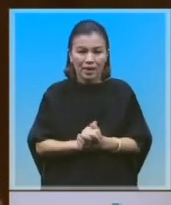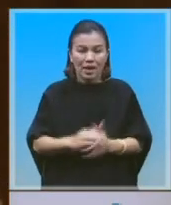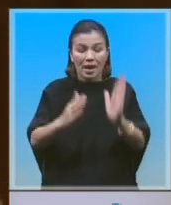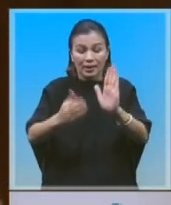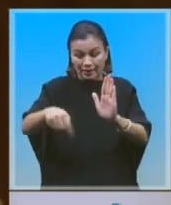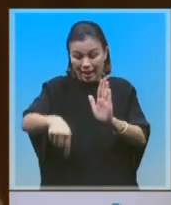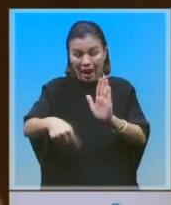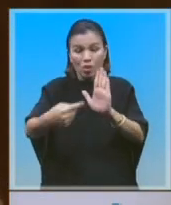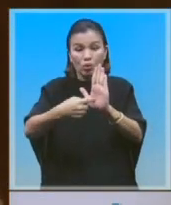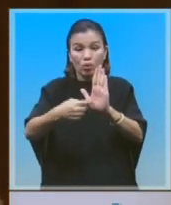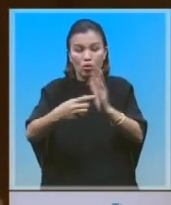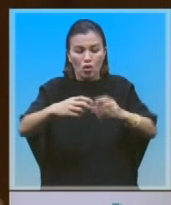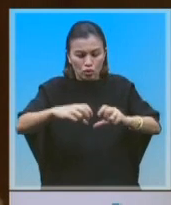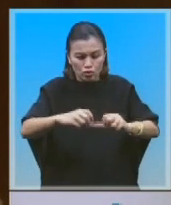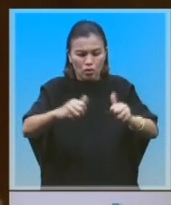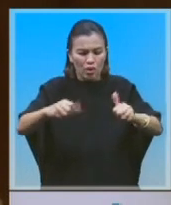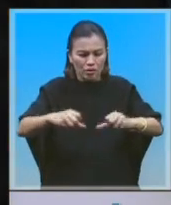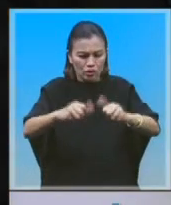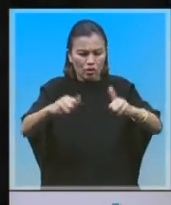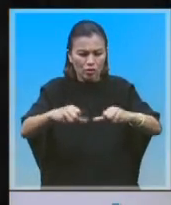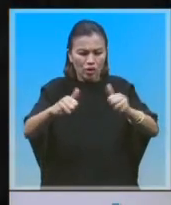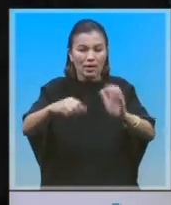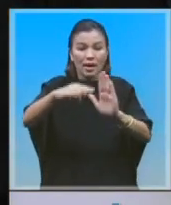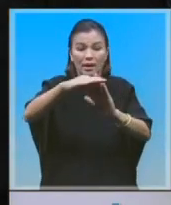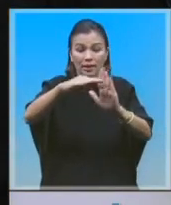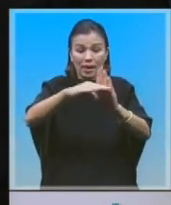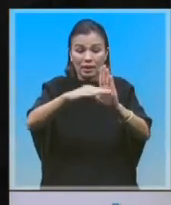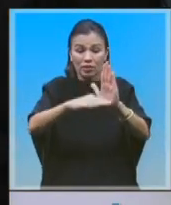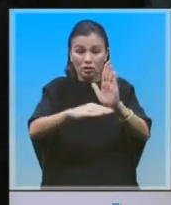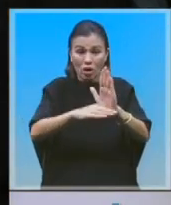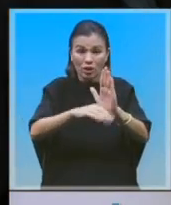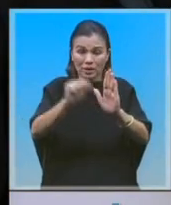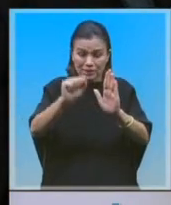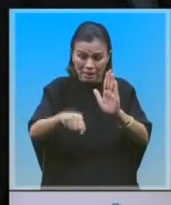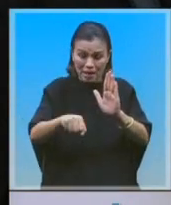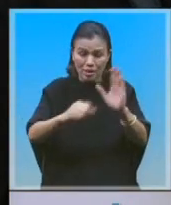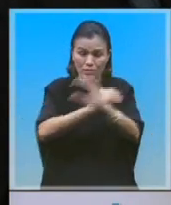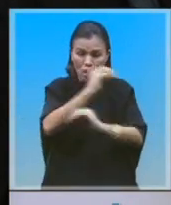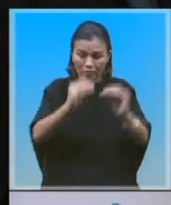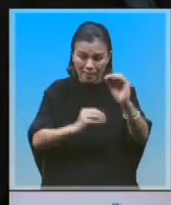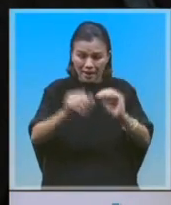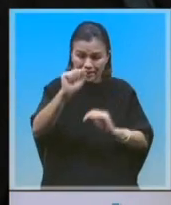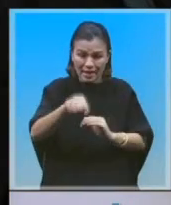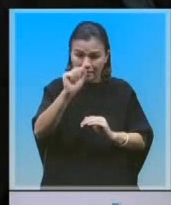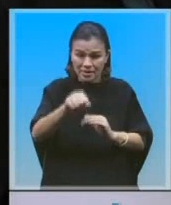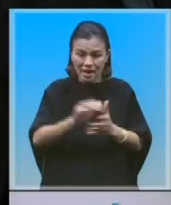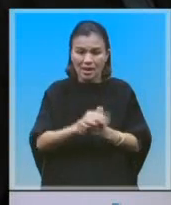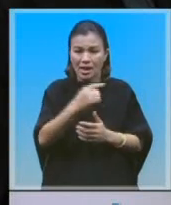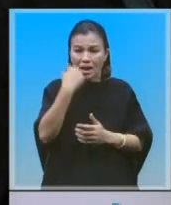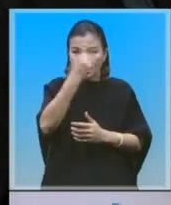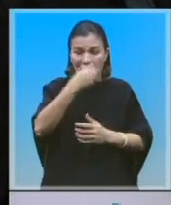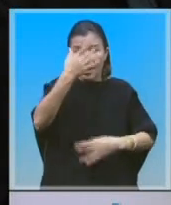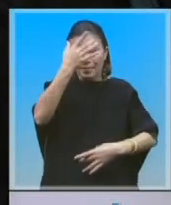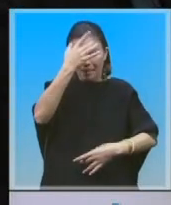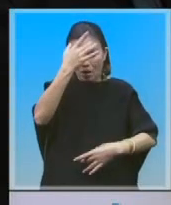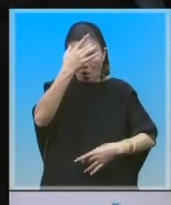การนวดเพื่อผ่อนคลายนั้นเป็นไปตามขั้นตอนและมาตรฐานความปลอดภัยหรือไม่ส่วนผู้ที่มีโรคประจำตัวนะครับคุณผู้ชมอันนี้เป็น